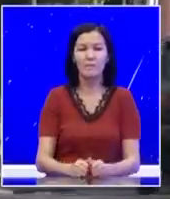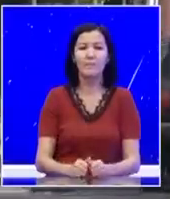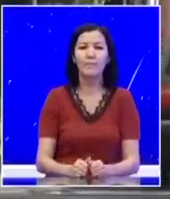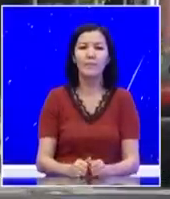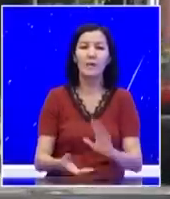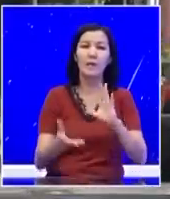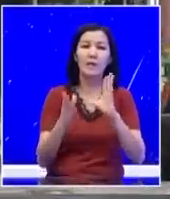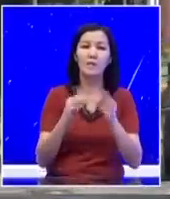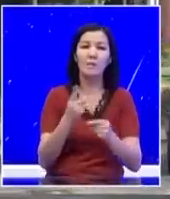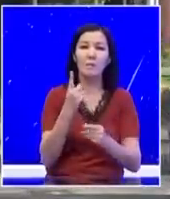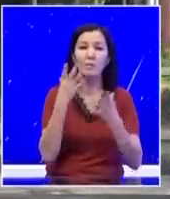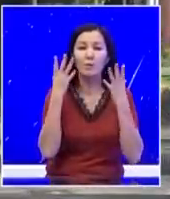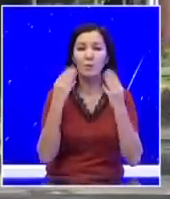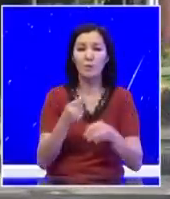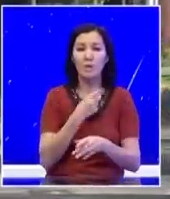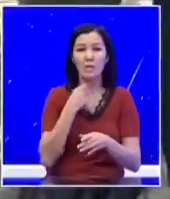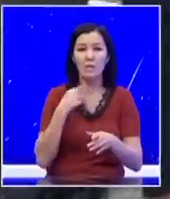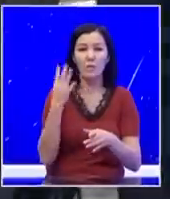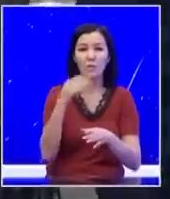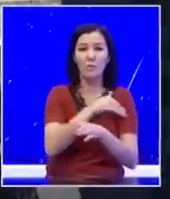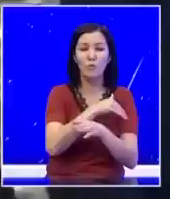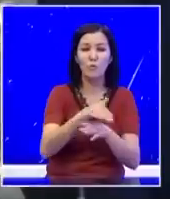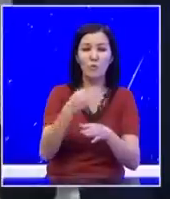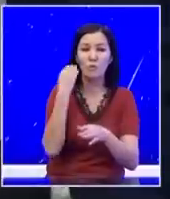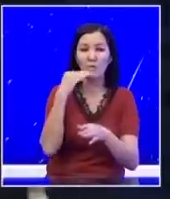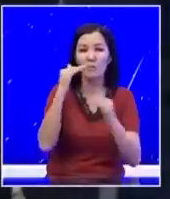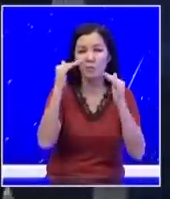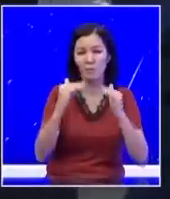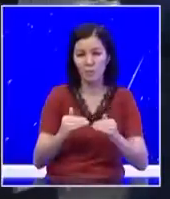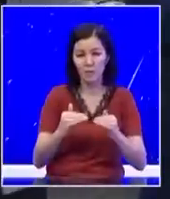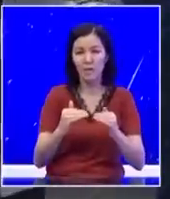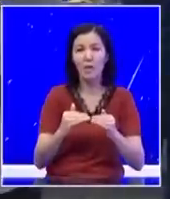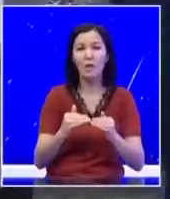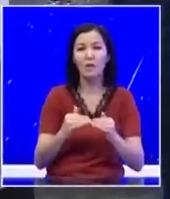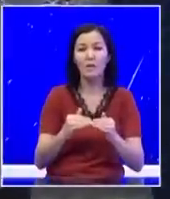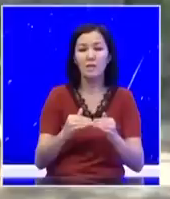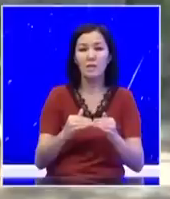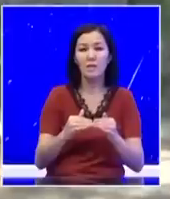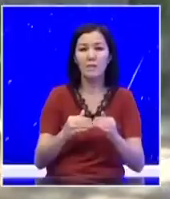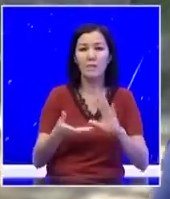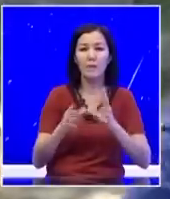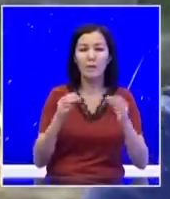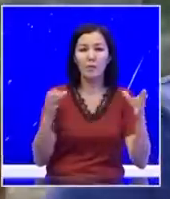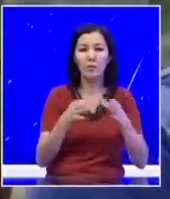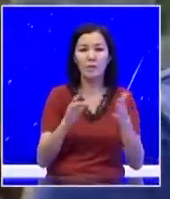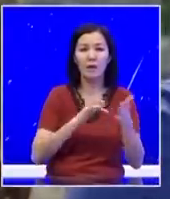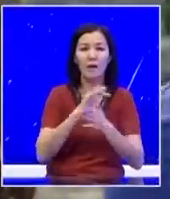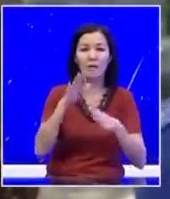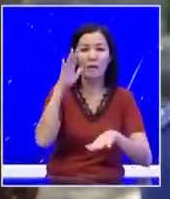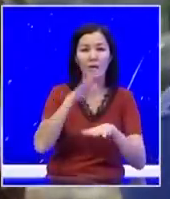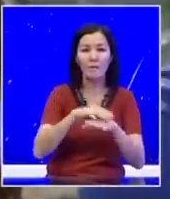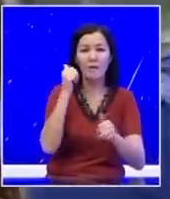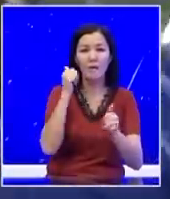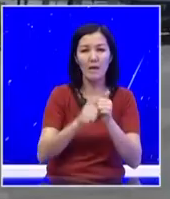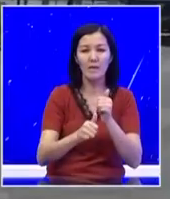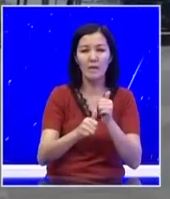Жалпы бір күндік рейд барысында Талдықорғандағы 4 көшенің сапасы төмендігі анықталды. Мониторинг тобы қала әкіміне әрқайсысы бойынша